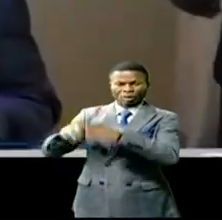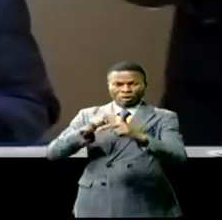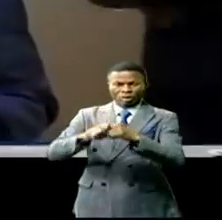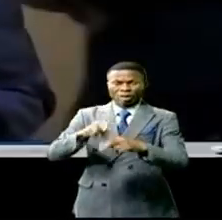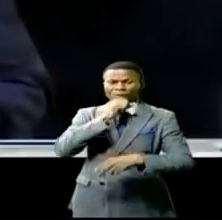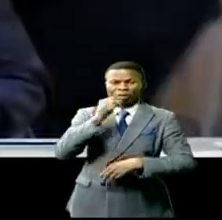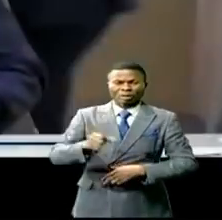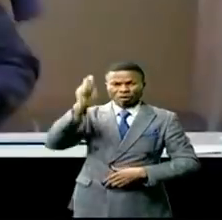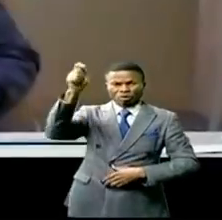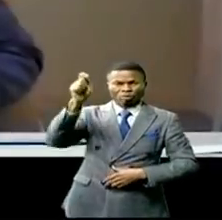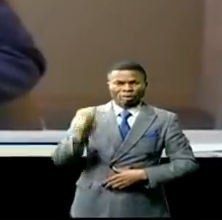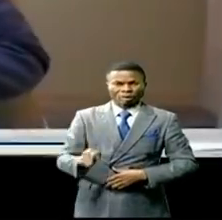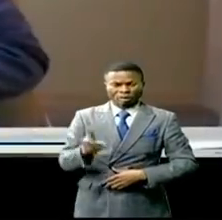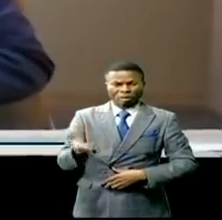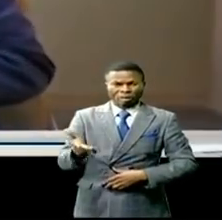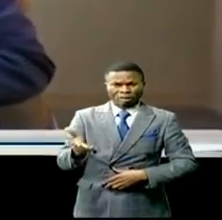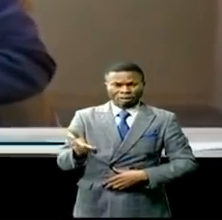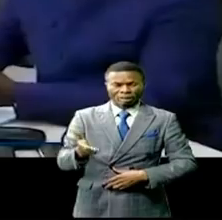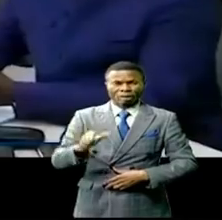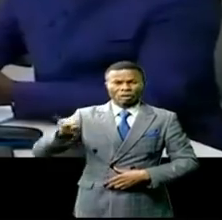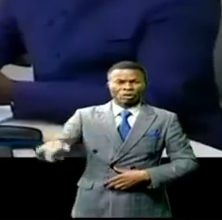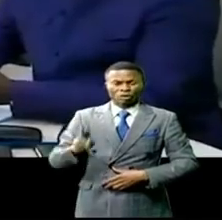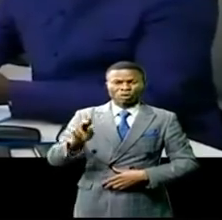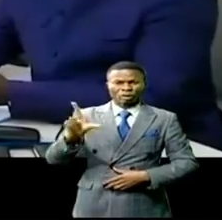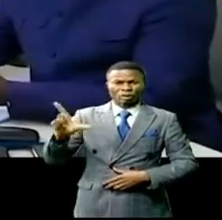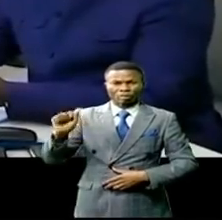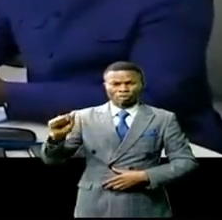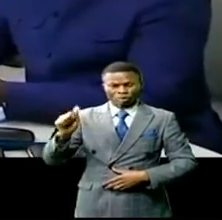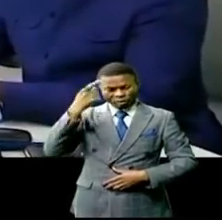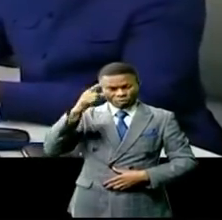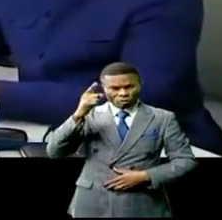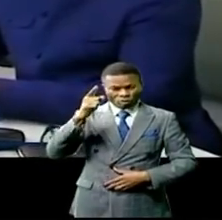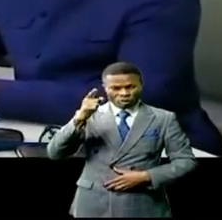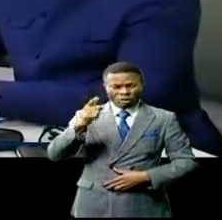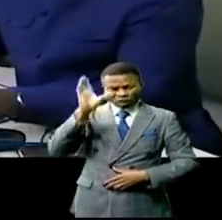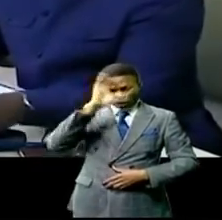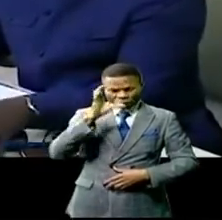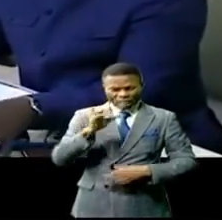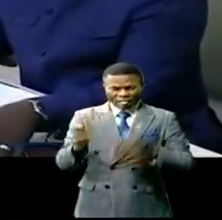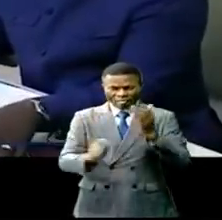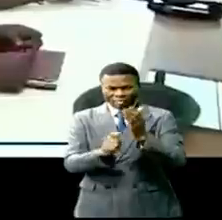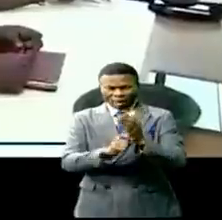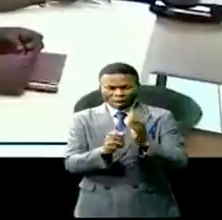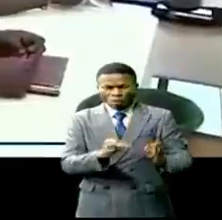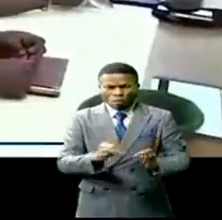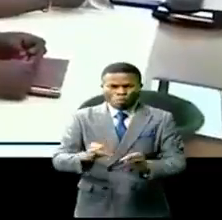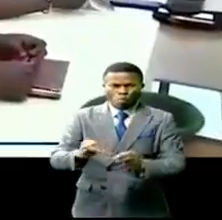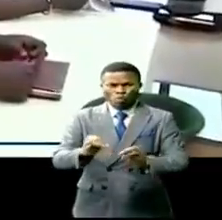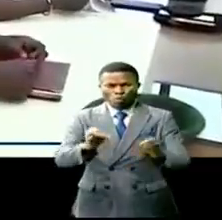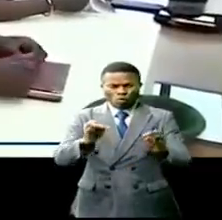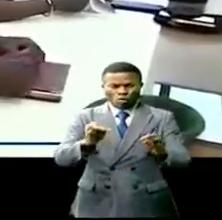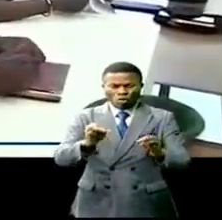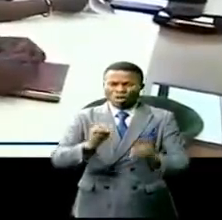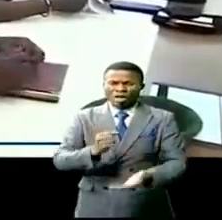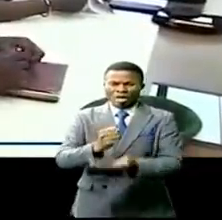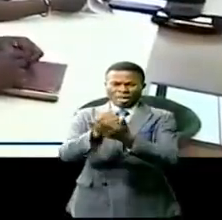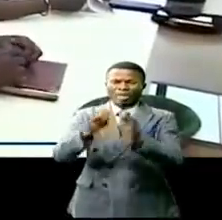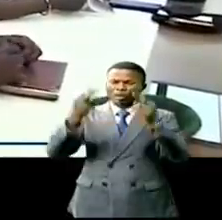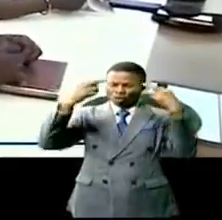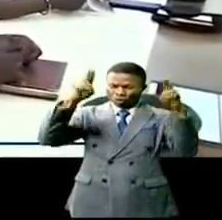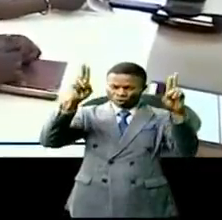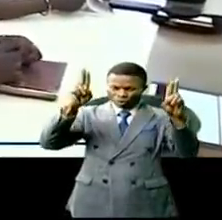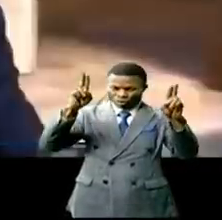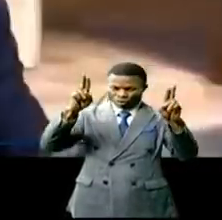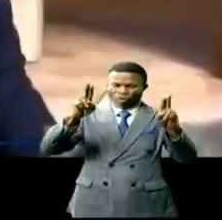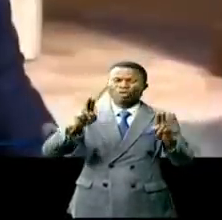et anciens combattants gilbert abanda pour peaufiner des stratégies des mécanismes pouvant conduire au succès de